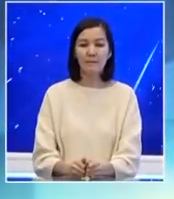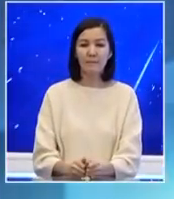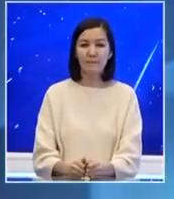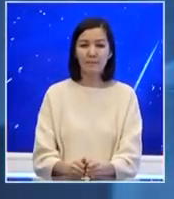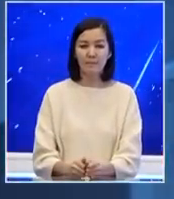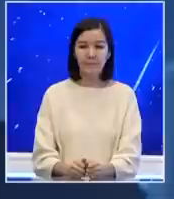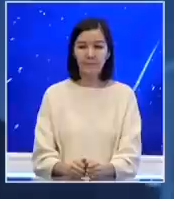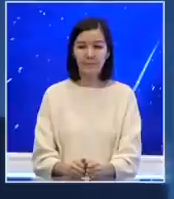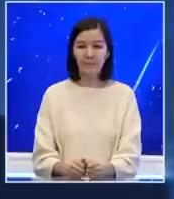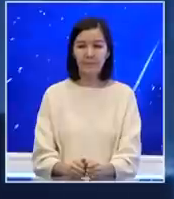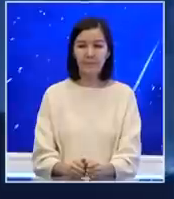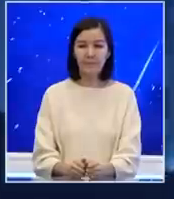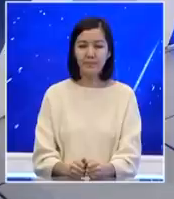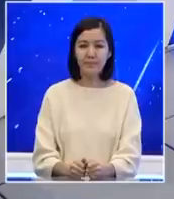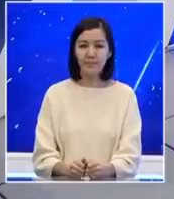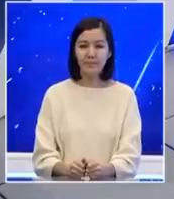телеарнасы.